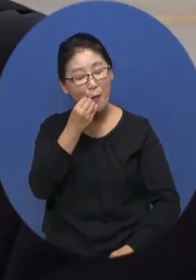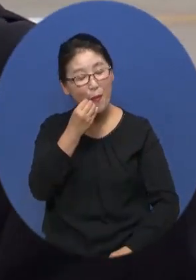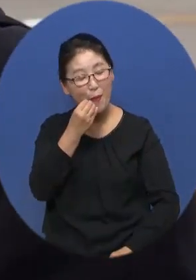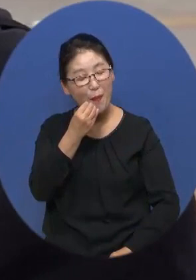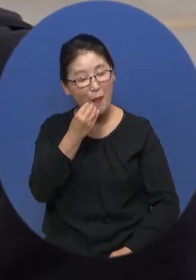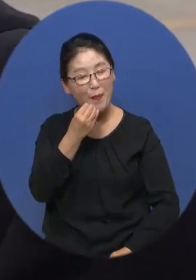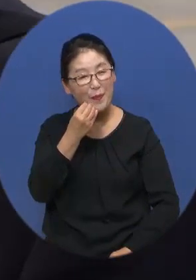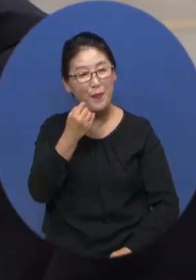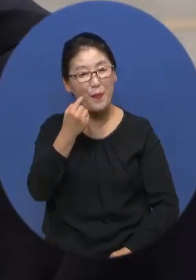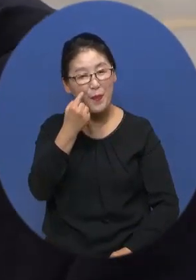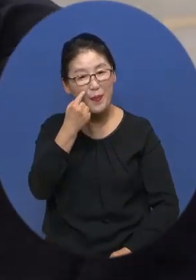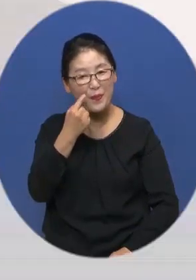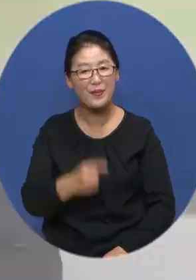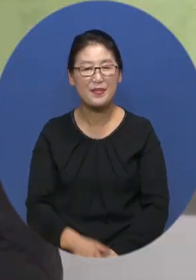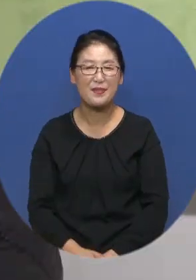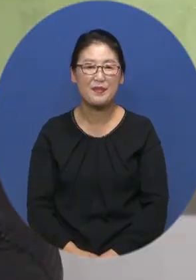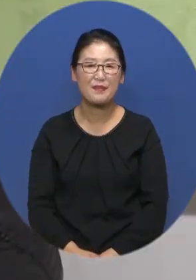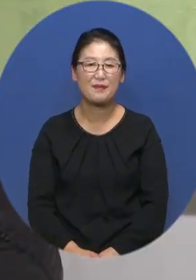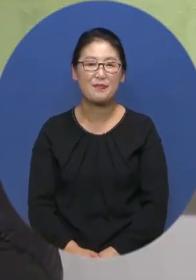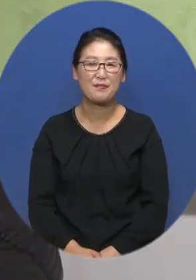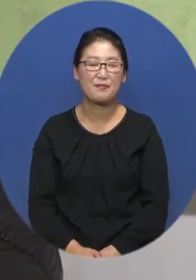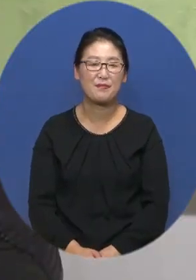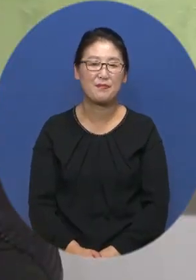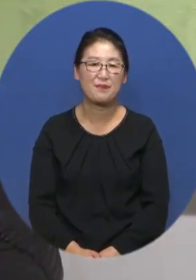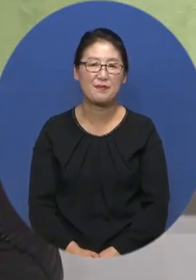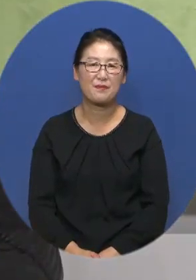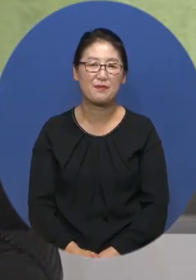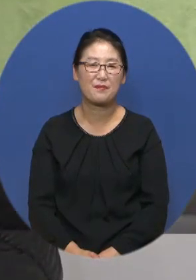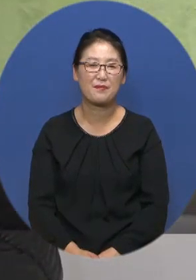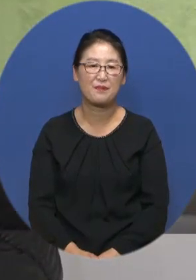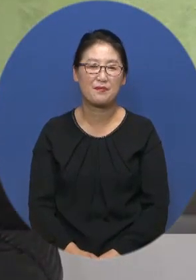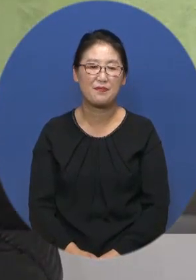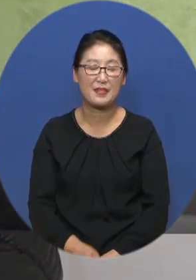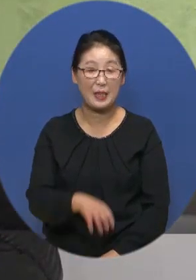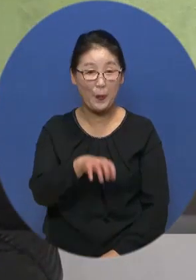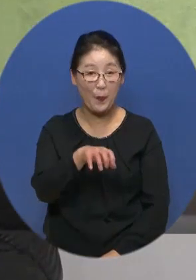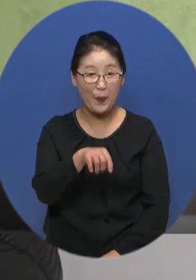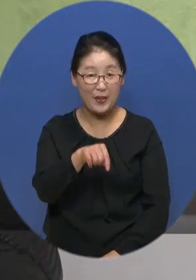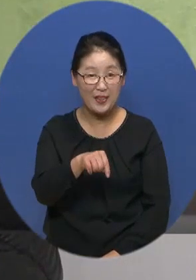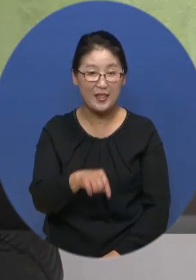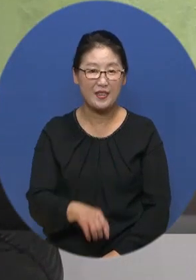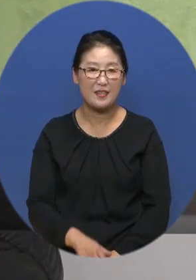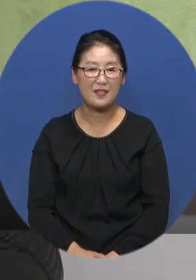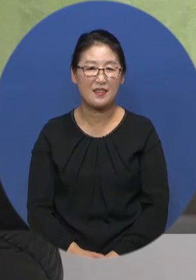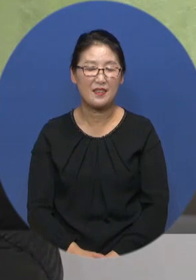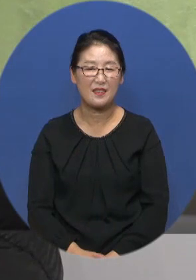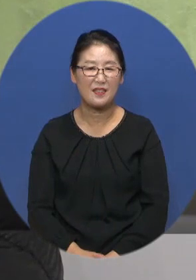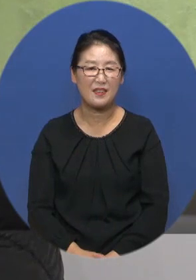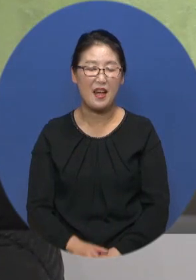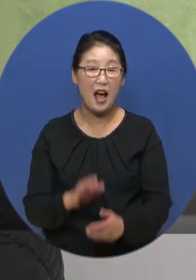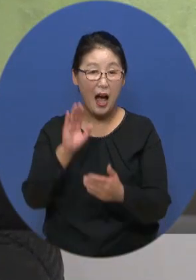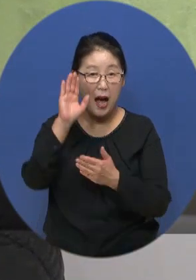먹어봐야 알겠어요. 네그랜드는 앞으로 이런 기업이 됐으면 좋겠다.